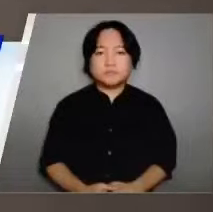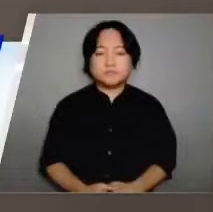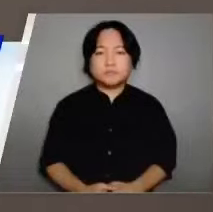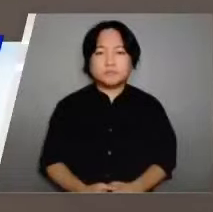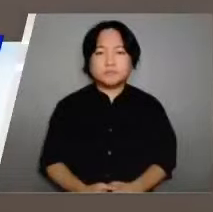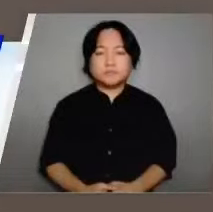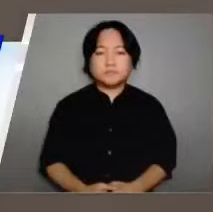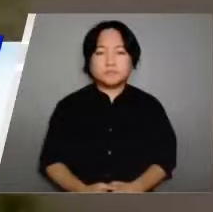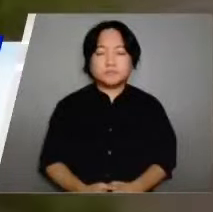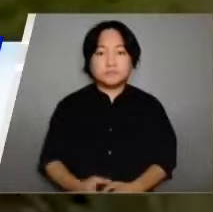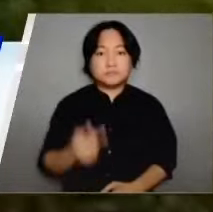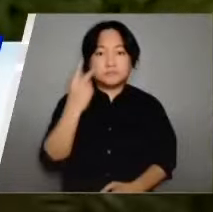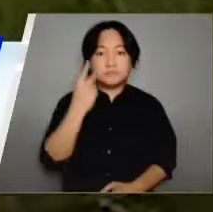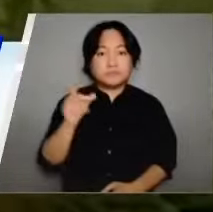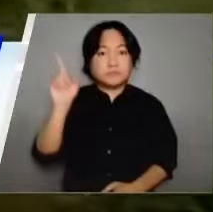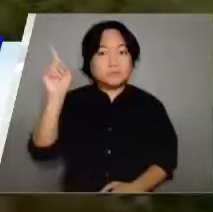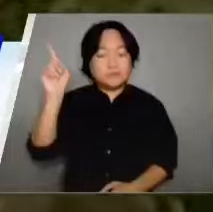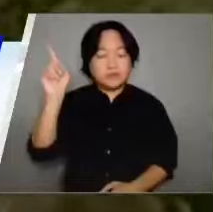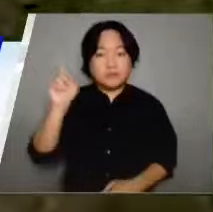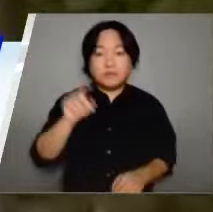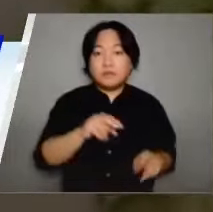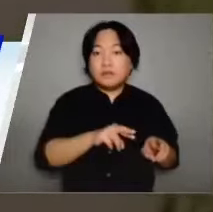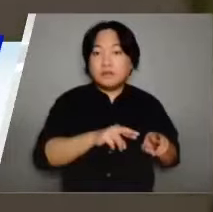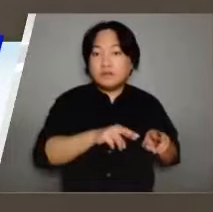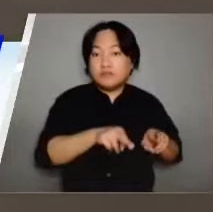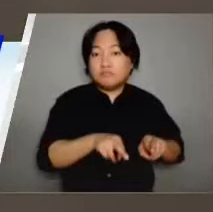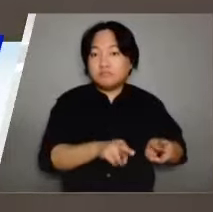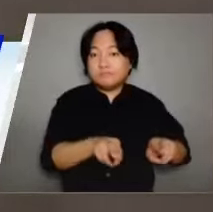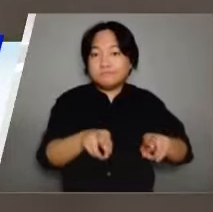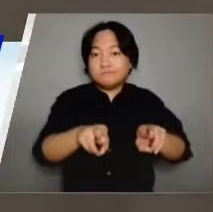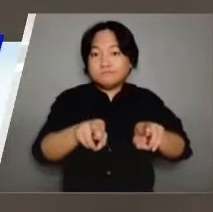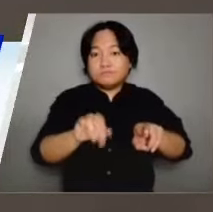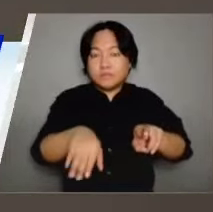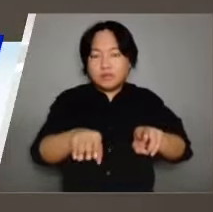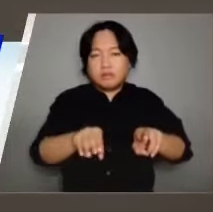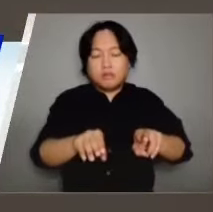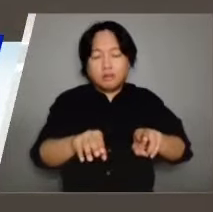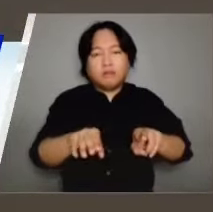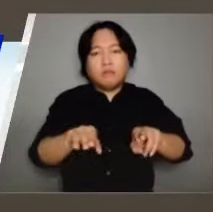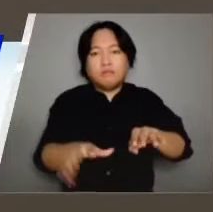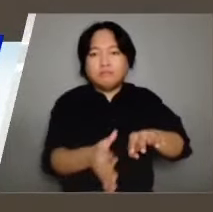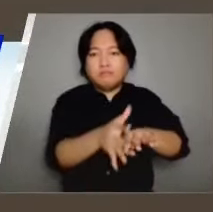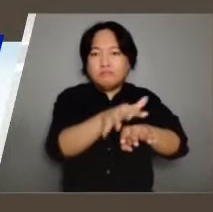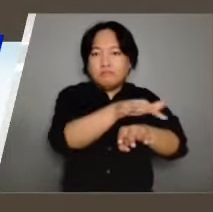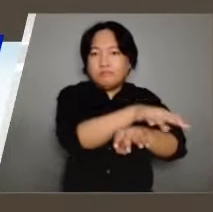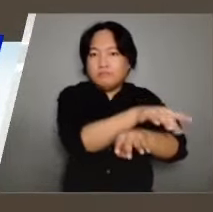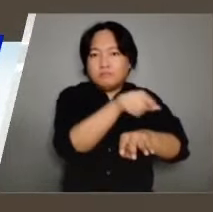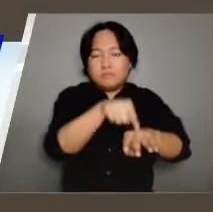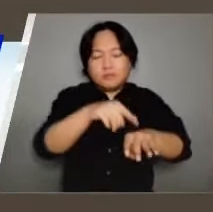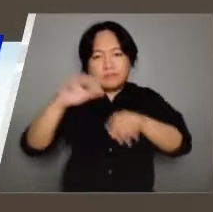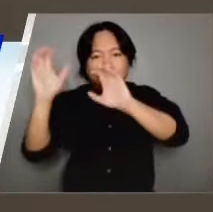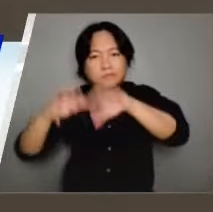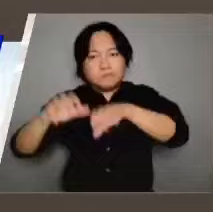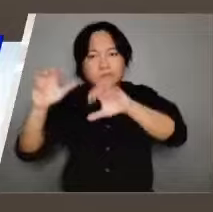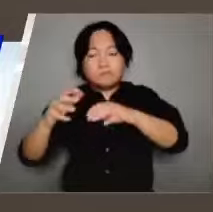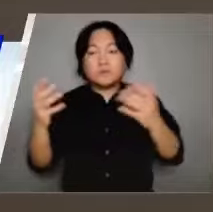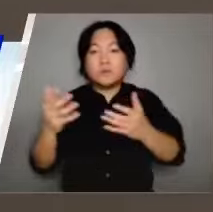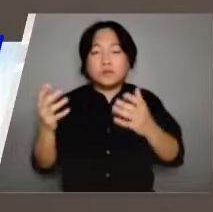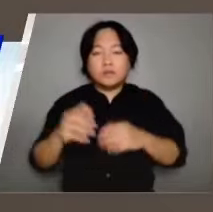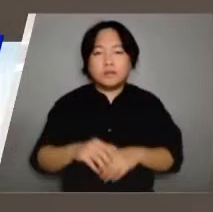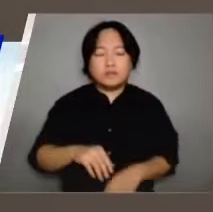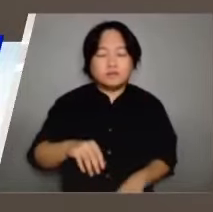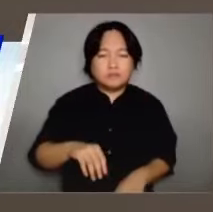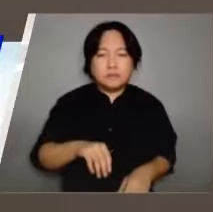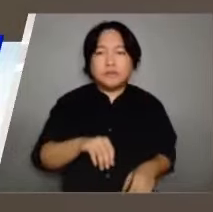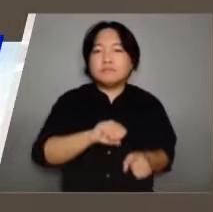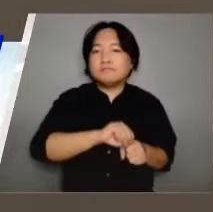Nagmistulang ilog ang kalsada sa Senator Ninoy Aquino sa Sultan Kudarat kasunod ng malakas na pag-ulan. Dahil dito, pansamantalang hindi